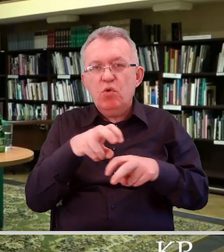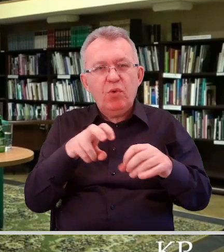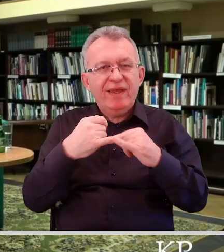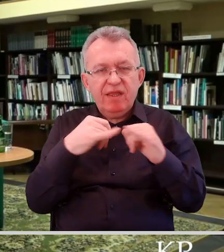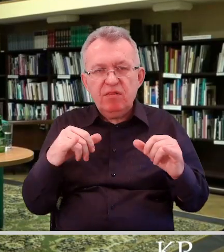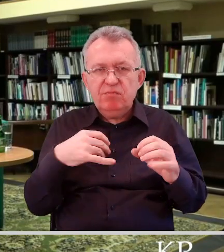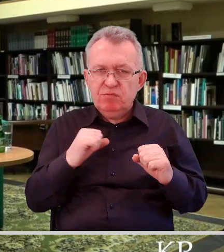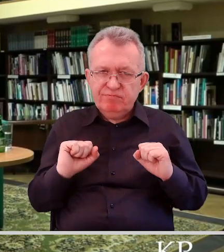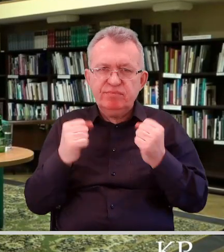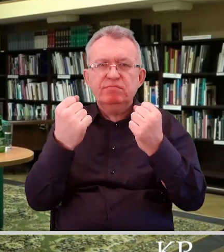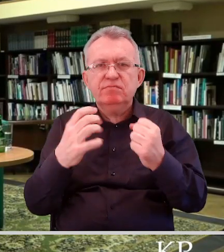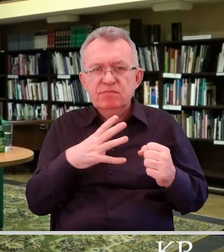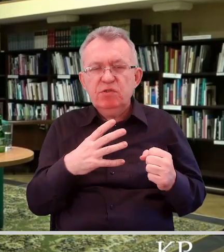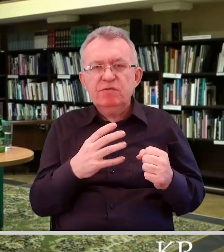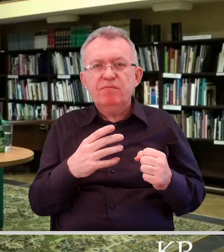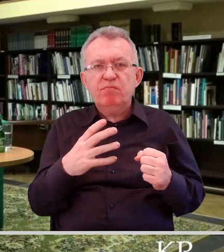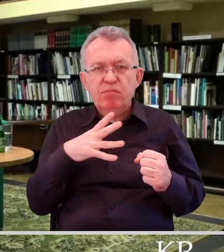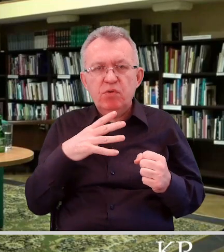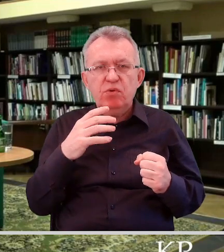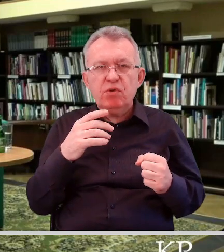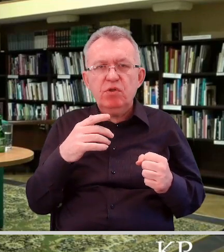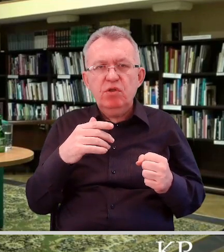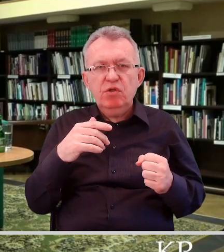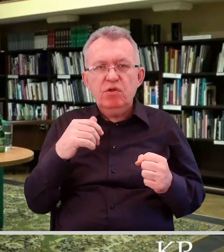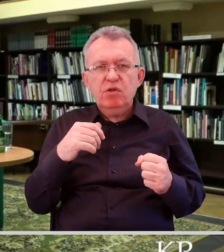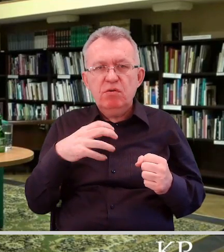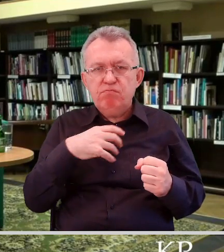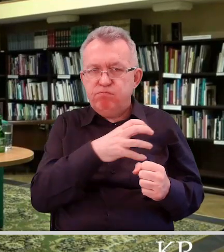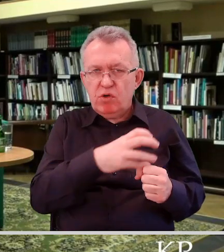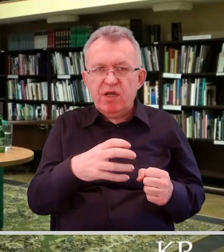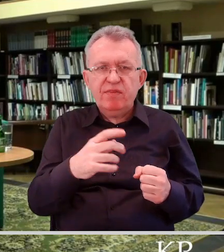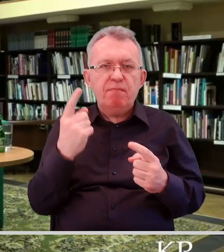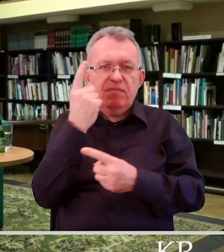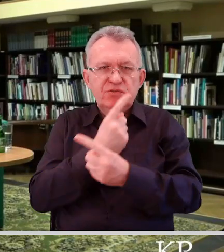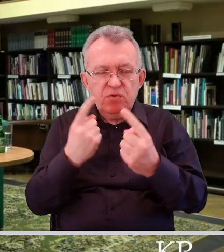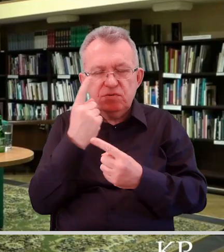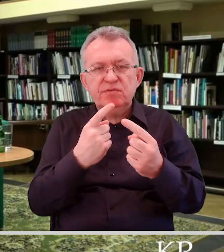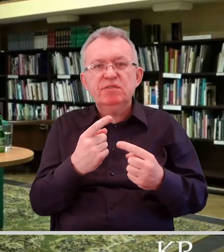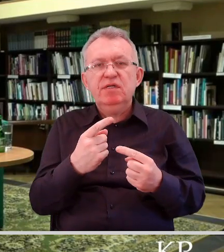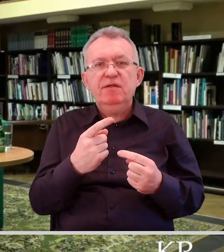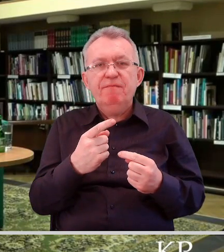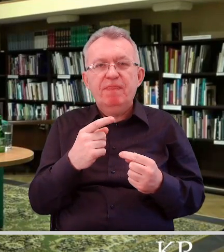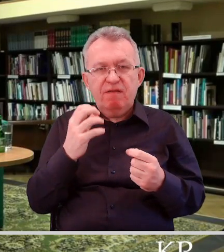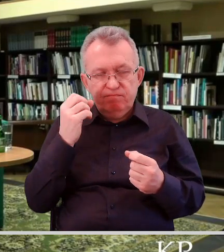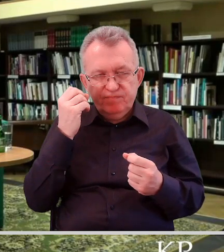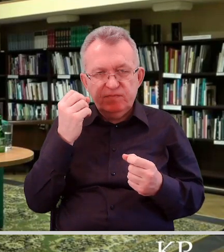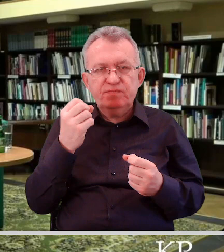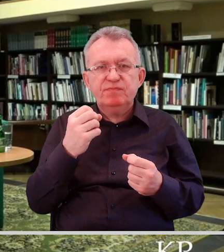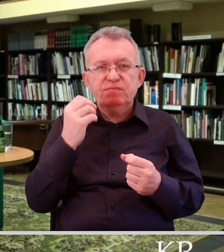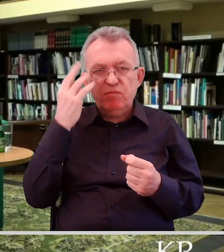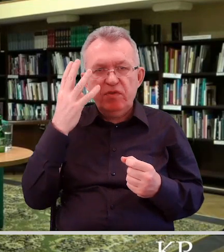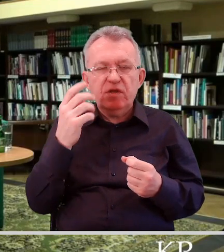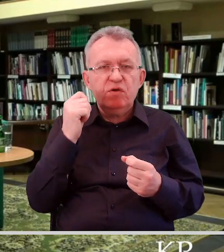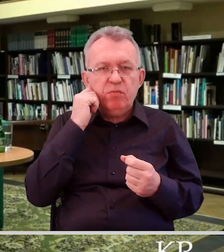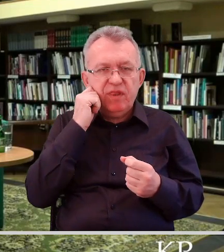inny, buntowniczy, to były dojrzałe, bogate, myślące, najczęściej wykształcone kobiety,